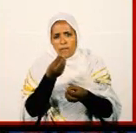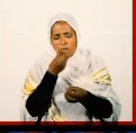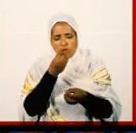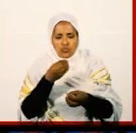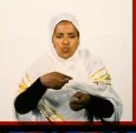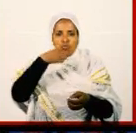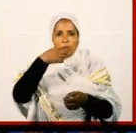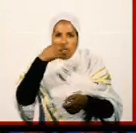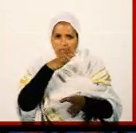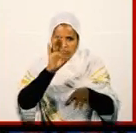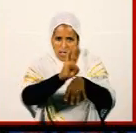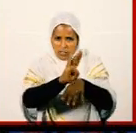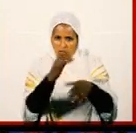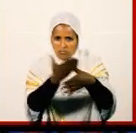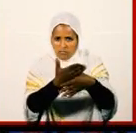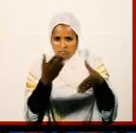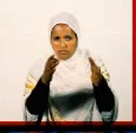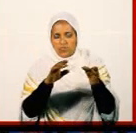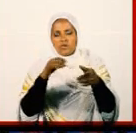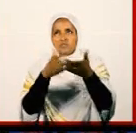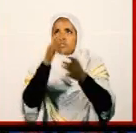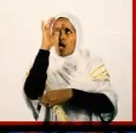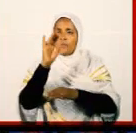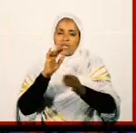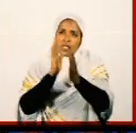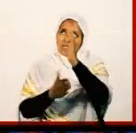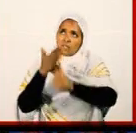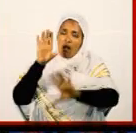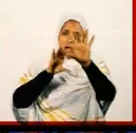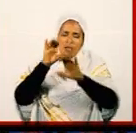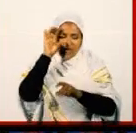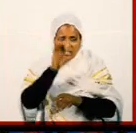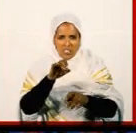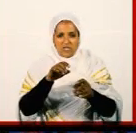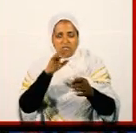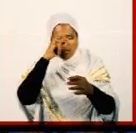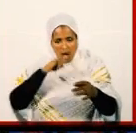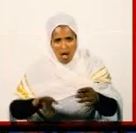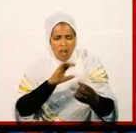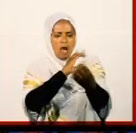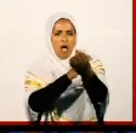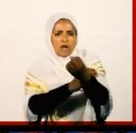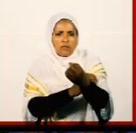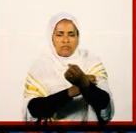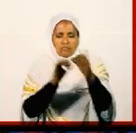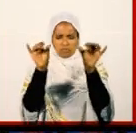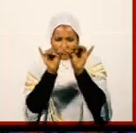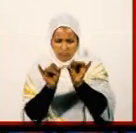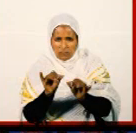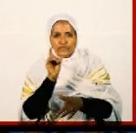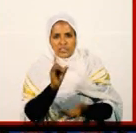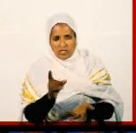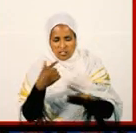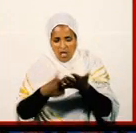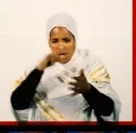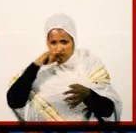አትልም ቤተክርስቲያን። አሁን እግዚአብሔር ቸር ነው፣ ይቅር ባይ ነው የምንለው ምንድን ነው፣ የግዴታ የህፃኑ አቅምና ጉልበት እንግዲህ ይለካል።